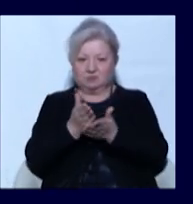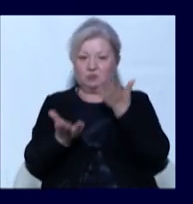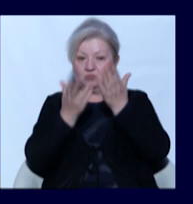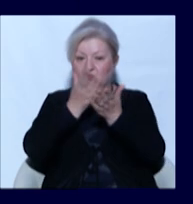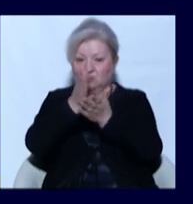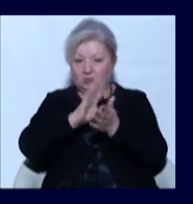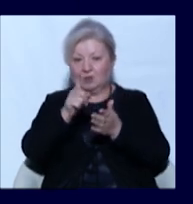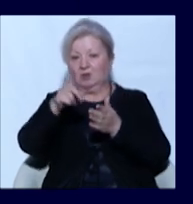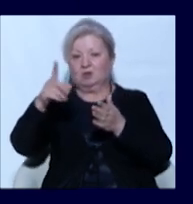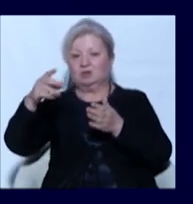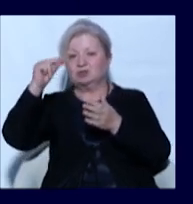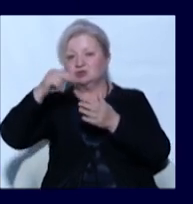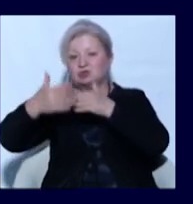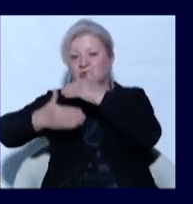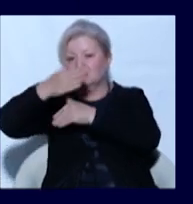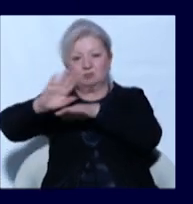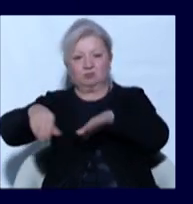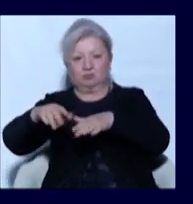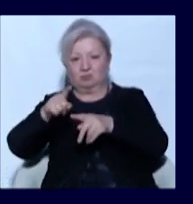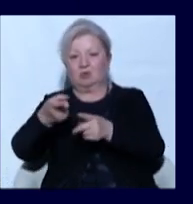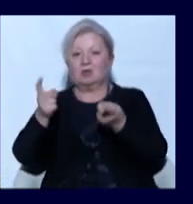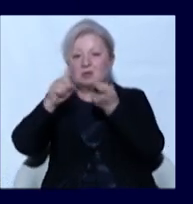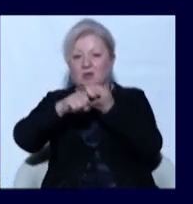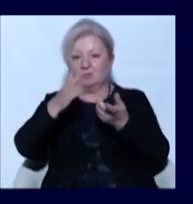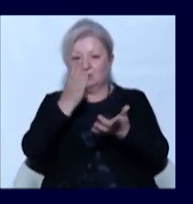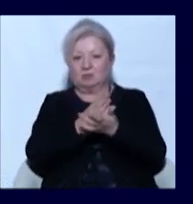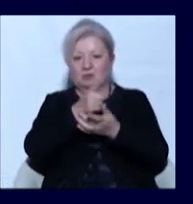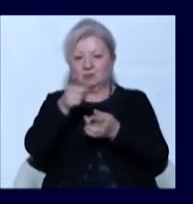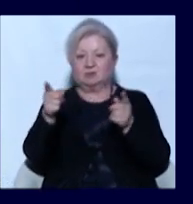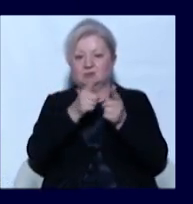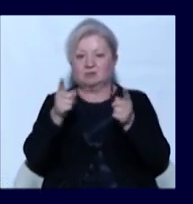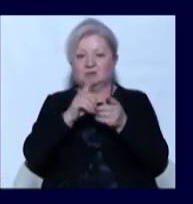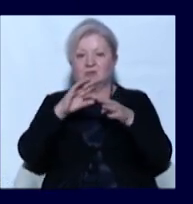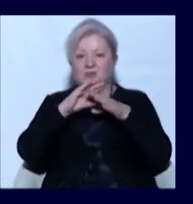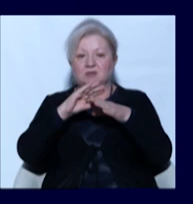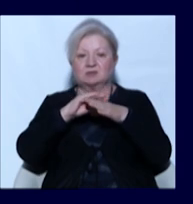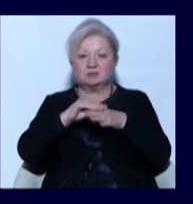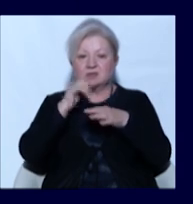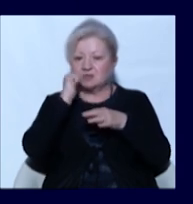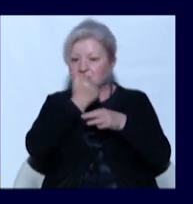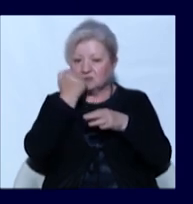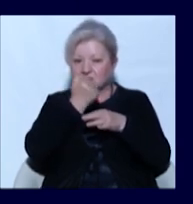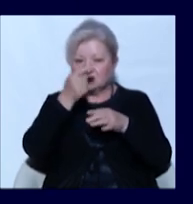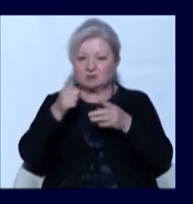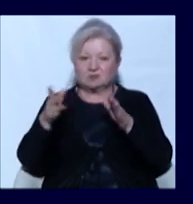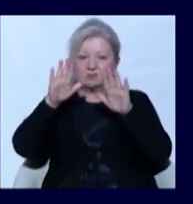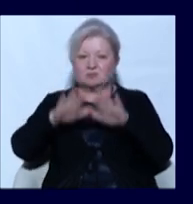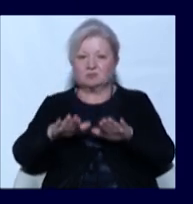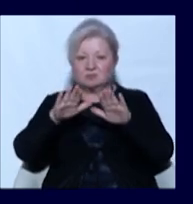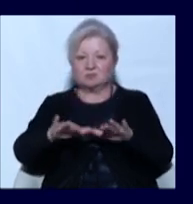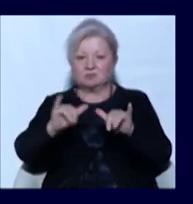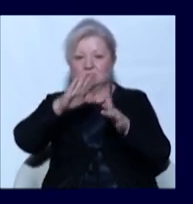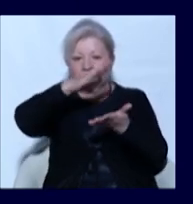იქნებოდა განათებული. ჭრილის სიდიდე დამოკიდებულია საგნის მდებარეობაზე. ახლა ვნახოთ